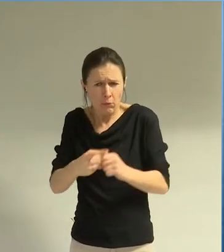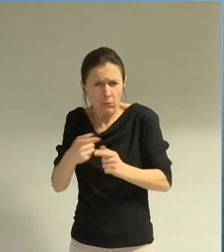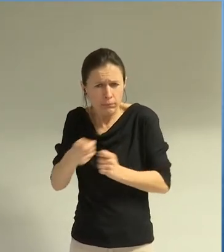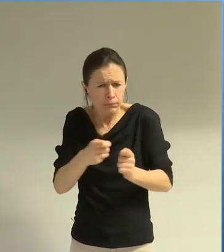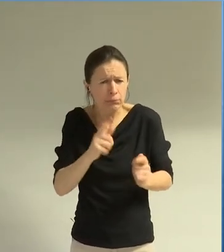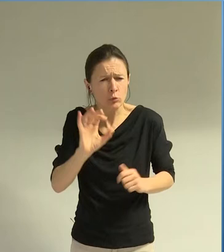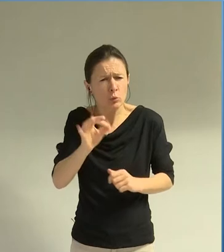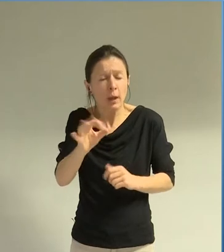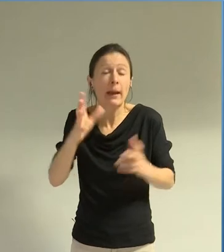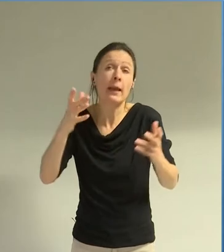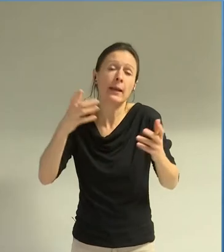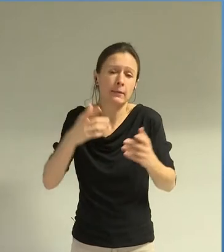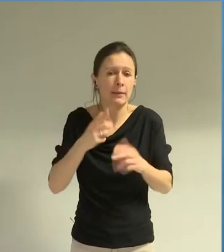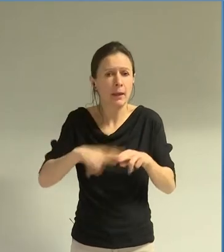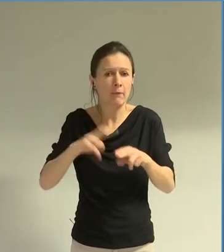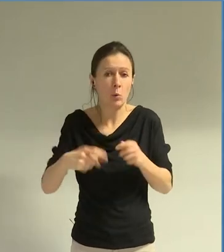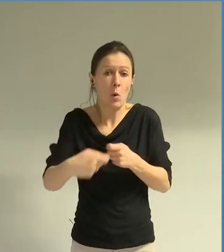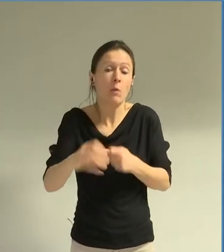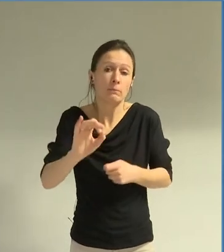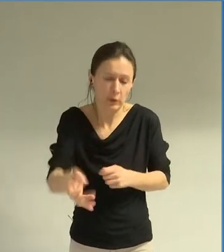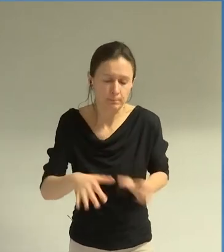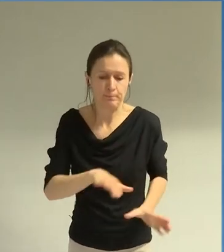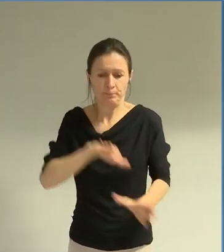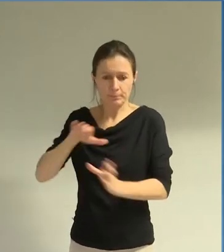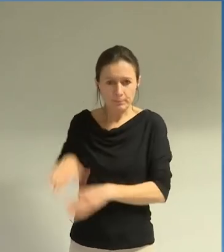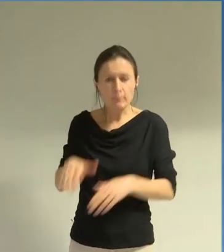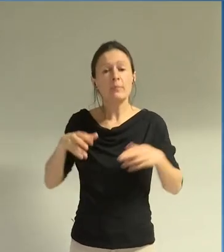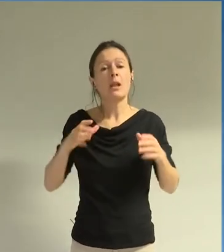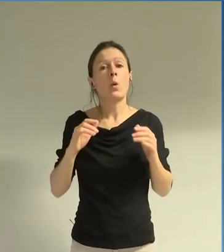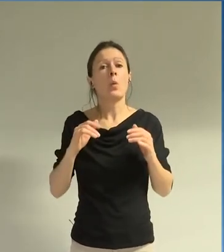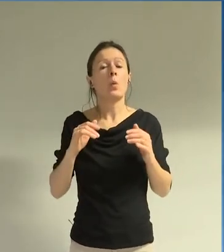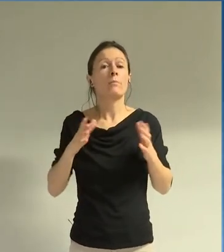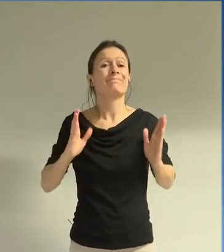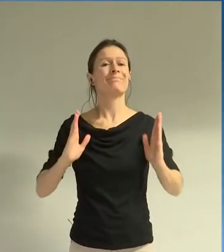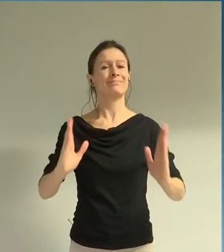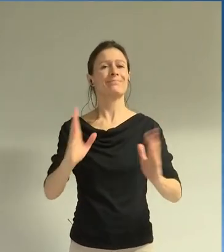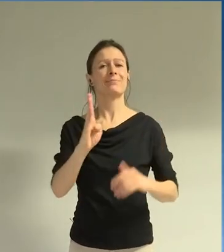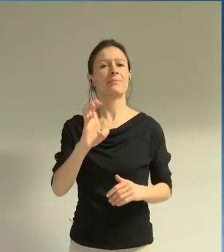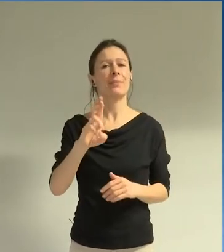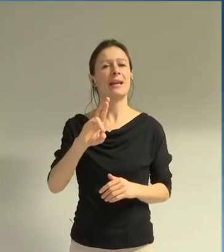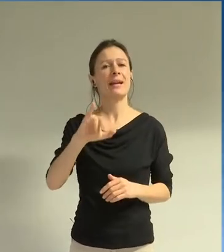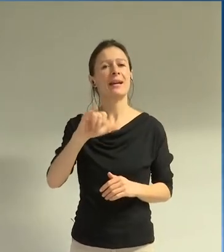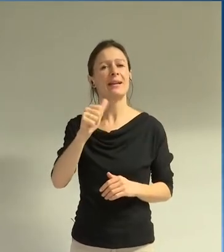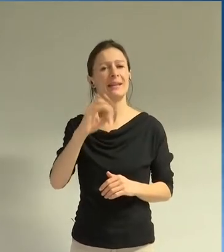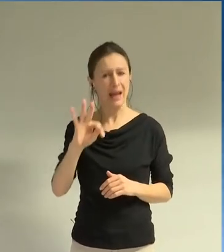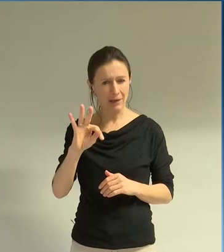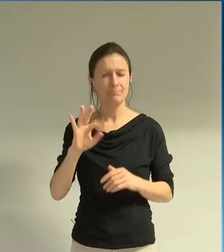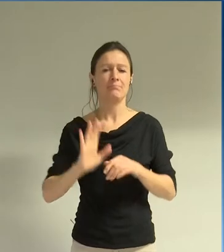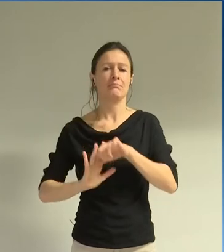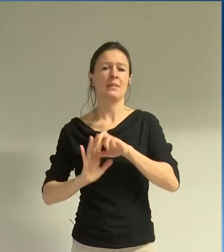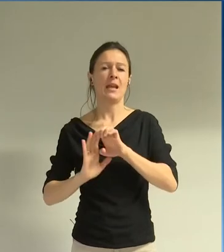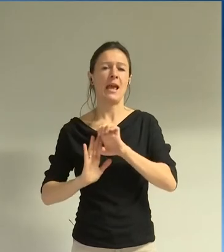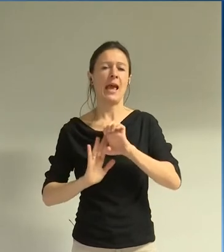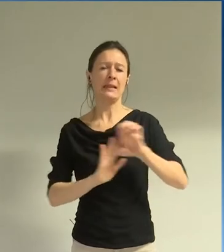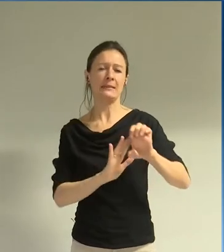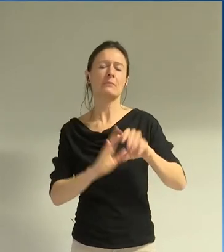berriat la dynamique a été engagée en 2019 avec un aménagement de qualité qui a été réalisé sur la partie est du court il avait à l'époque